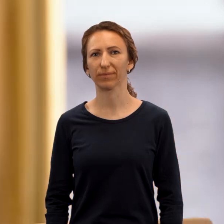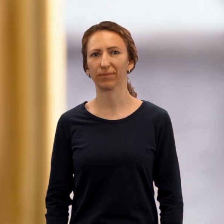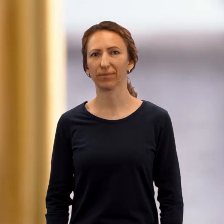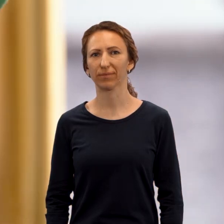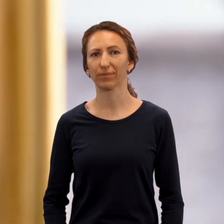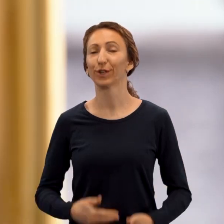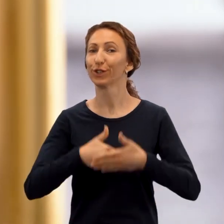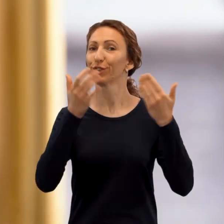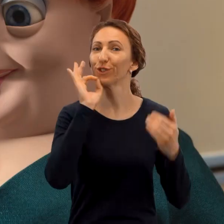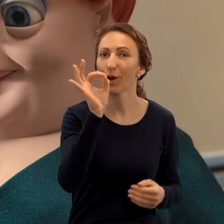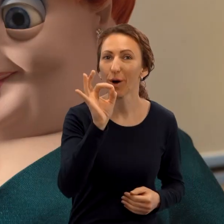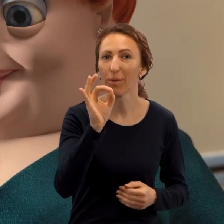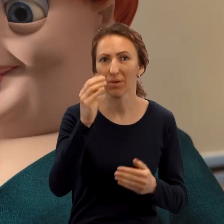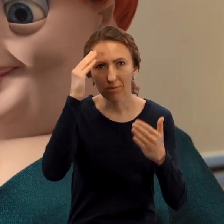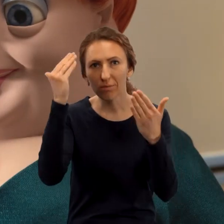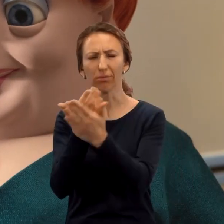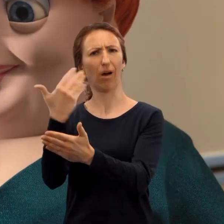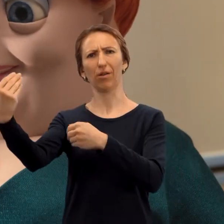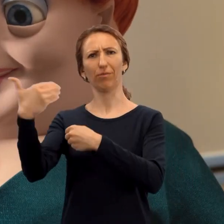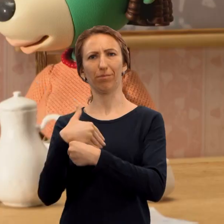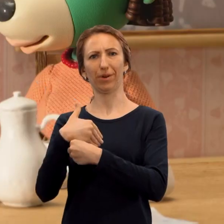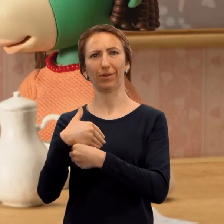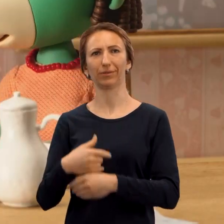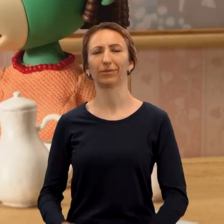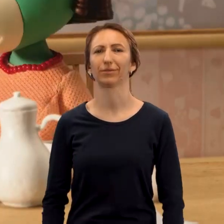O, dzień dobry. Co za niespodziewana wizyta.